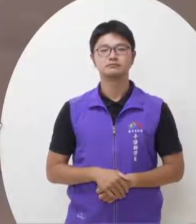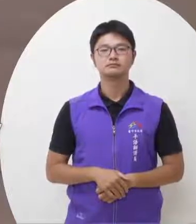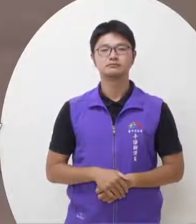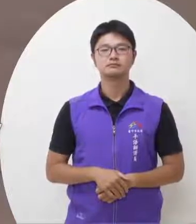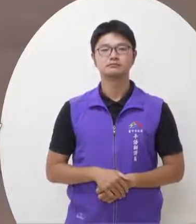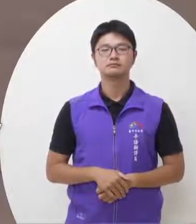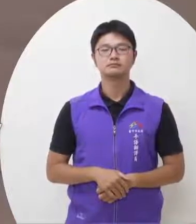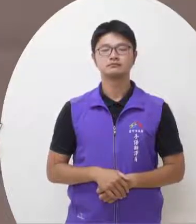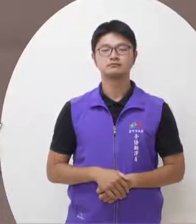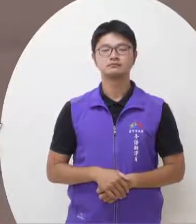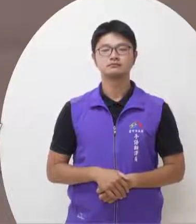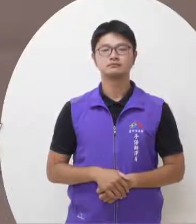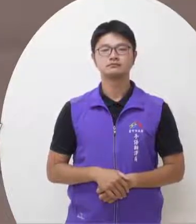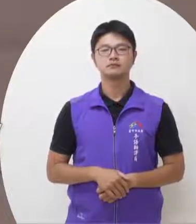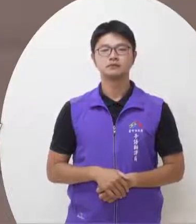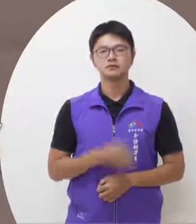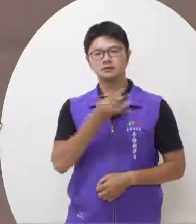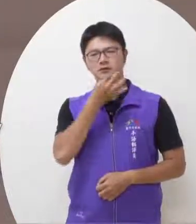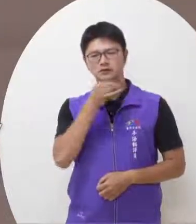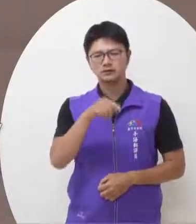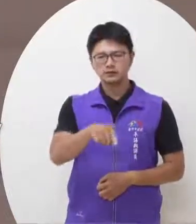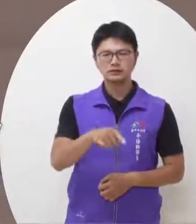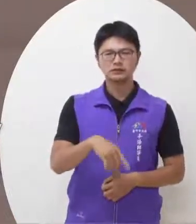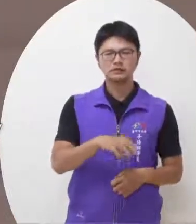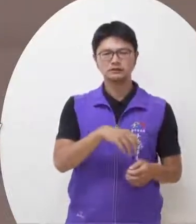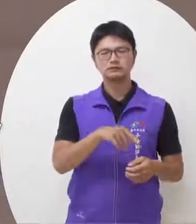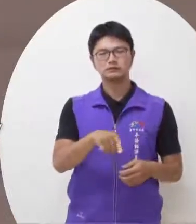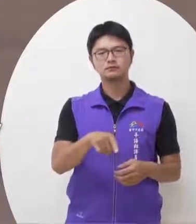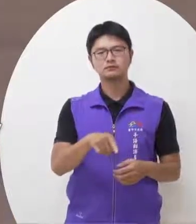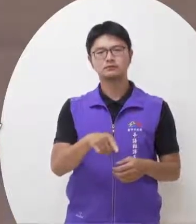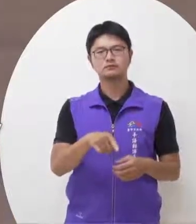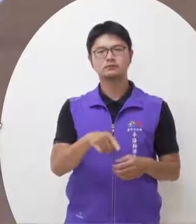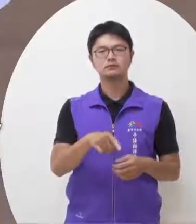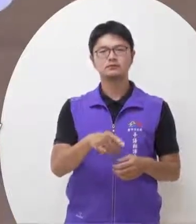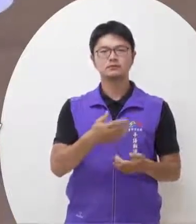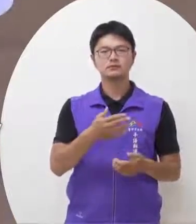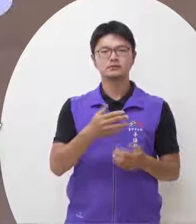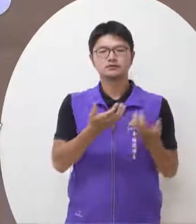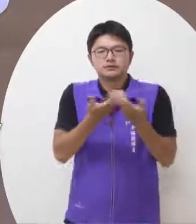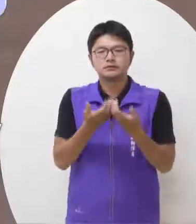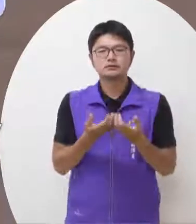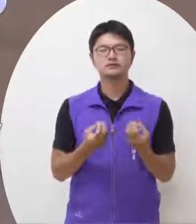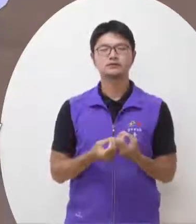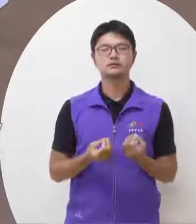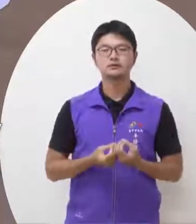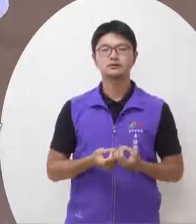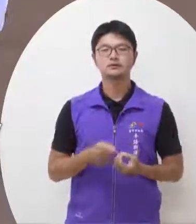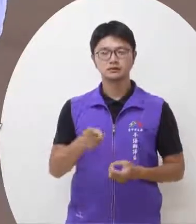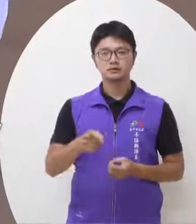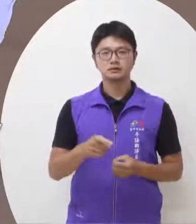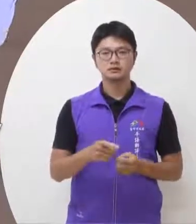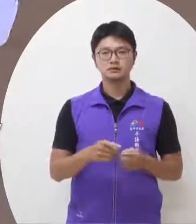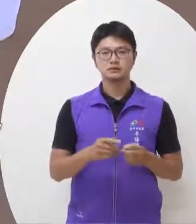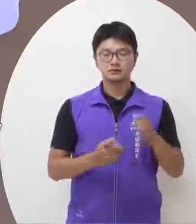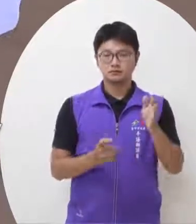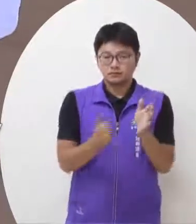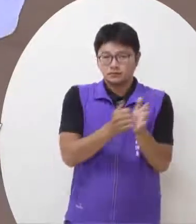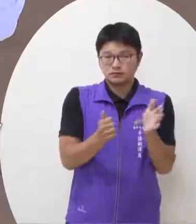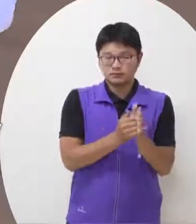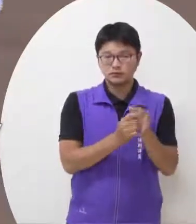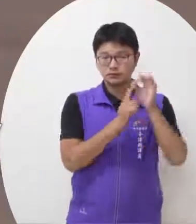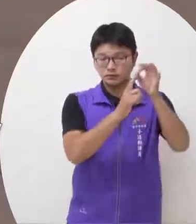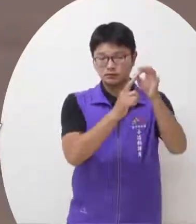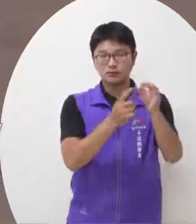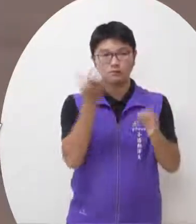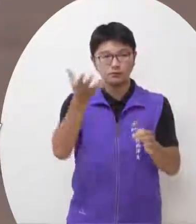定卡那太过拥挤，让一般的市民比较舒适可以，所以最大的公车族群是学校，我们